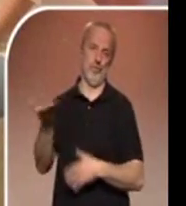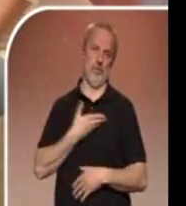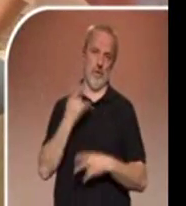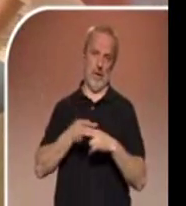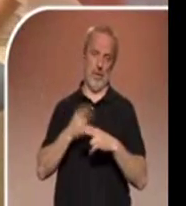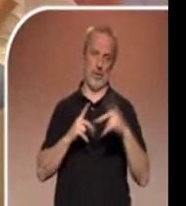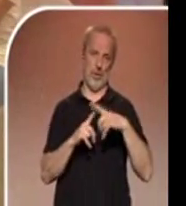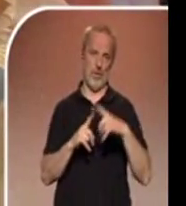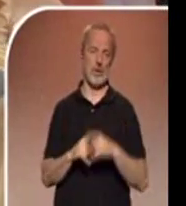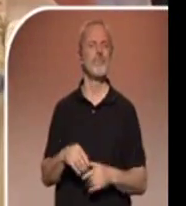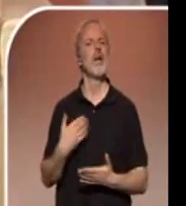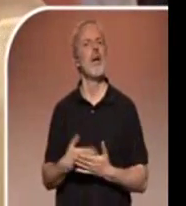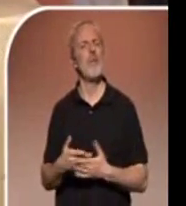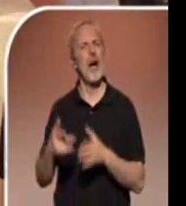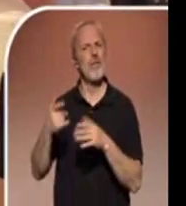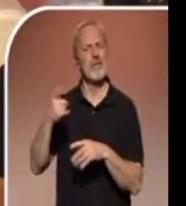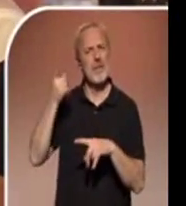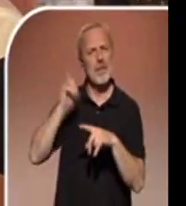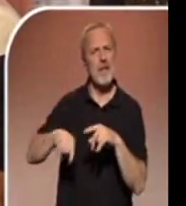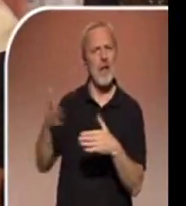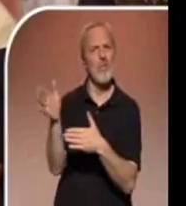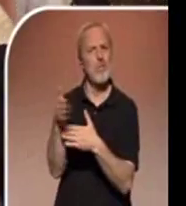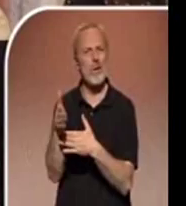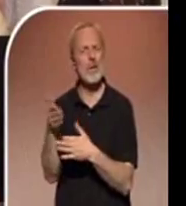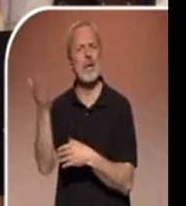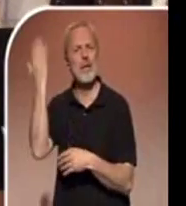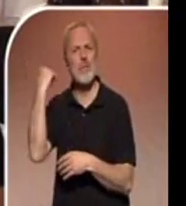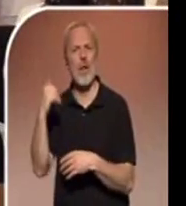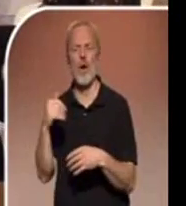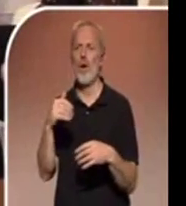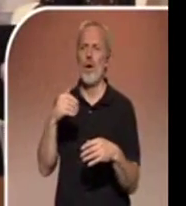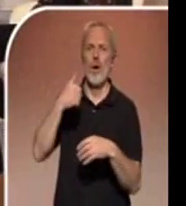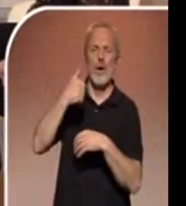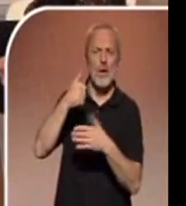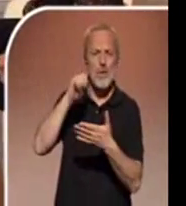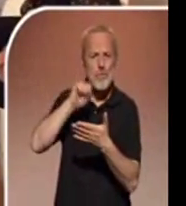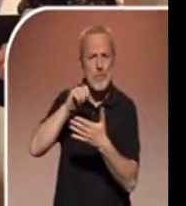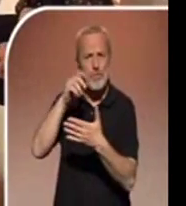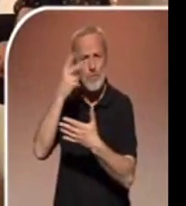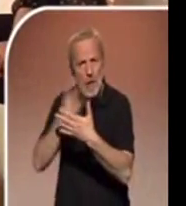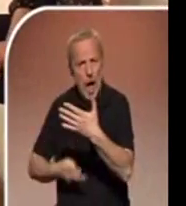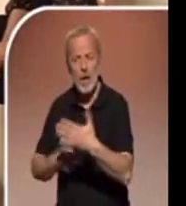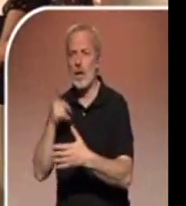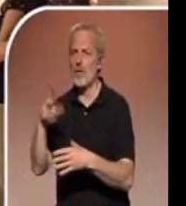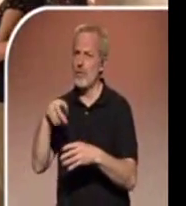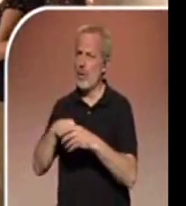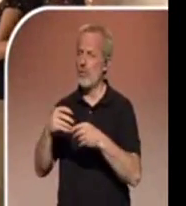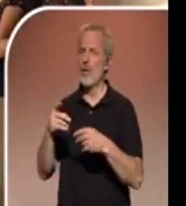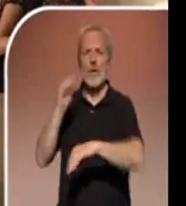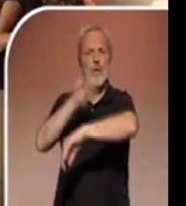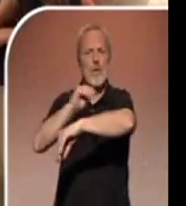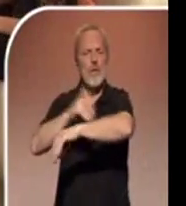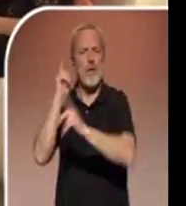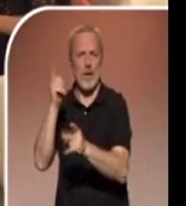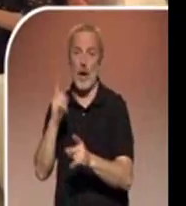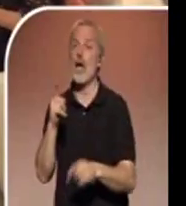který tak jako velmi varoval a vyvolal spoustu reakcí. Asi bychom byli rádi, kdybyste na něj zareagoval i vy. Můžeme